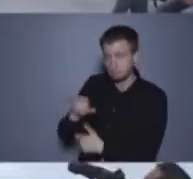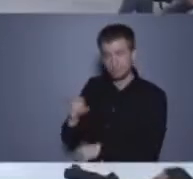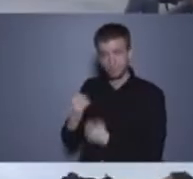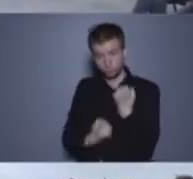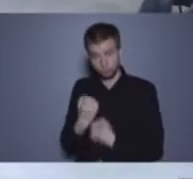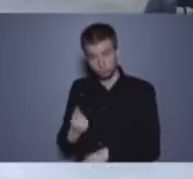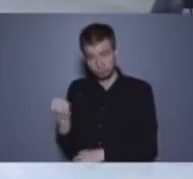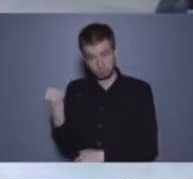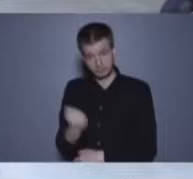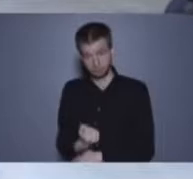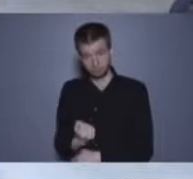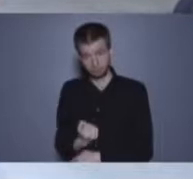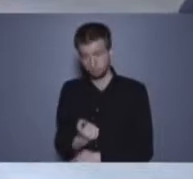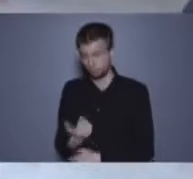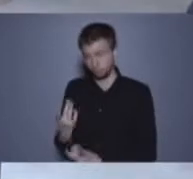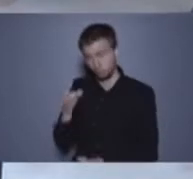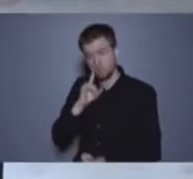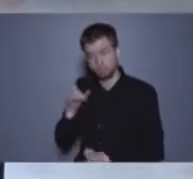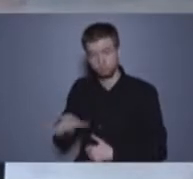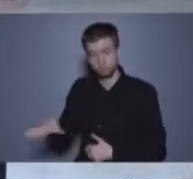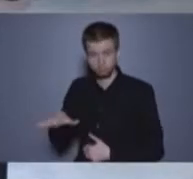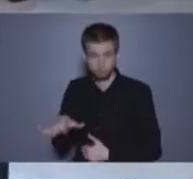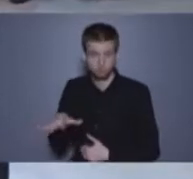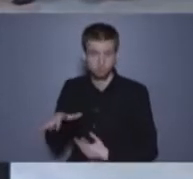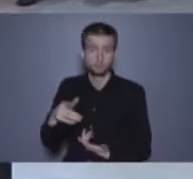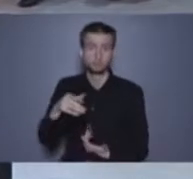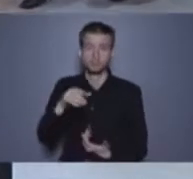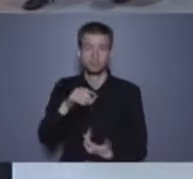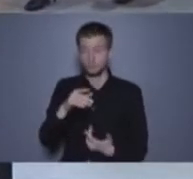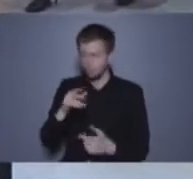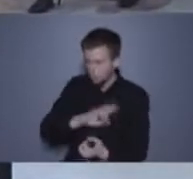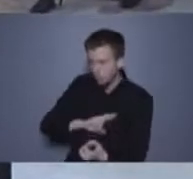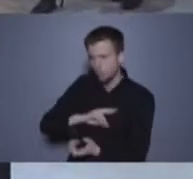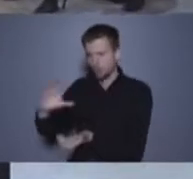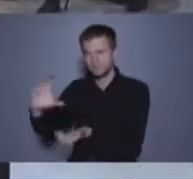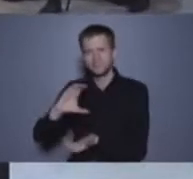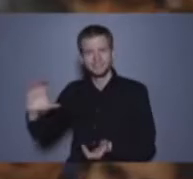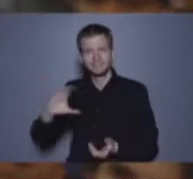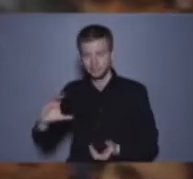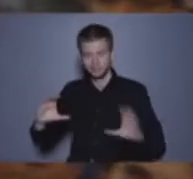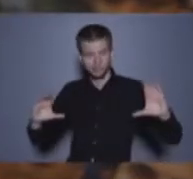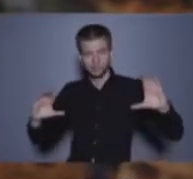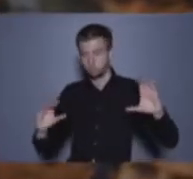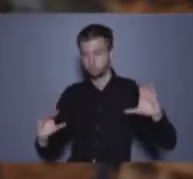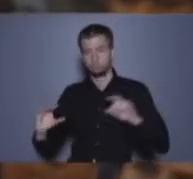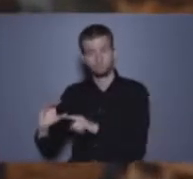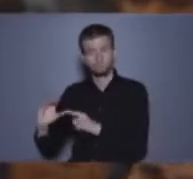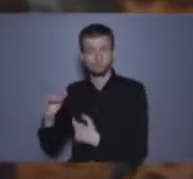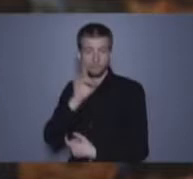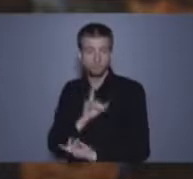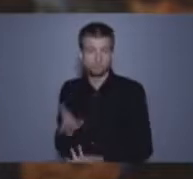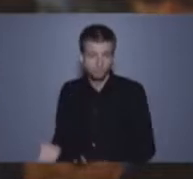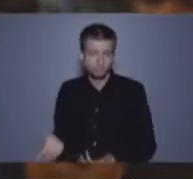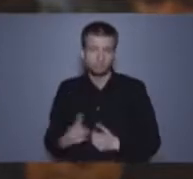ont les retraites les plus basses, ce sont les femmes, pour les raisons que je viens de décrire à cet instant. Voyez, mesdames,